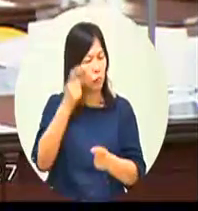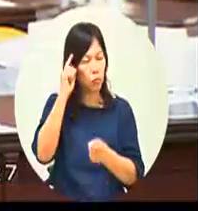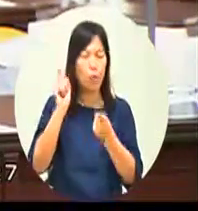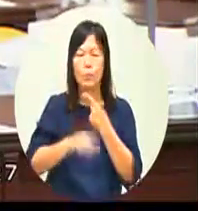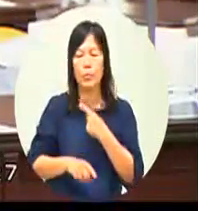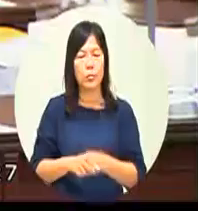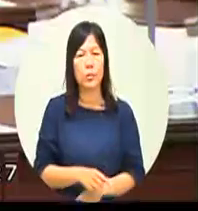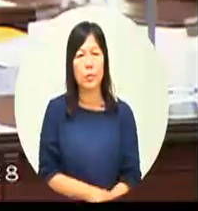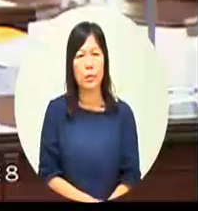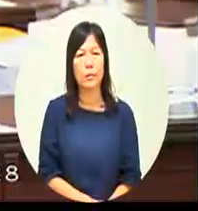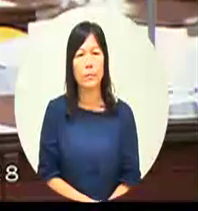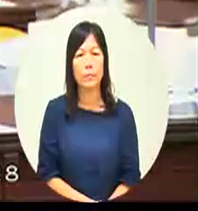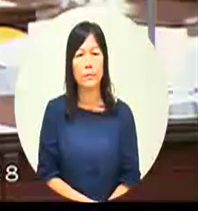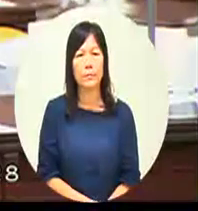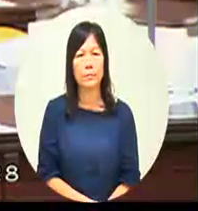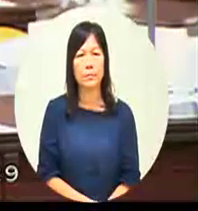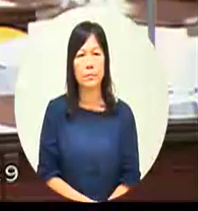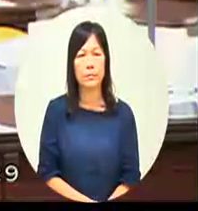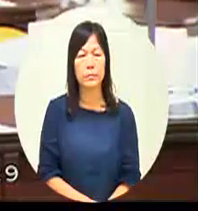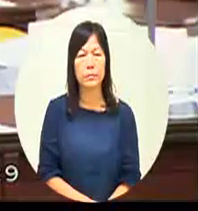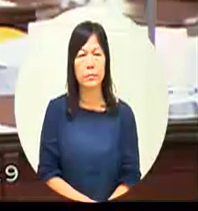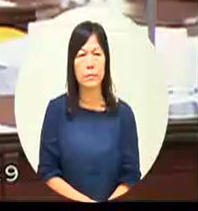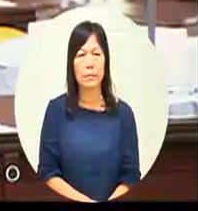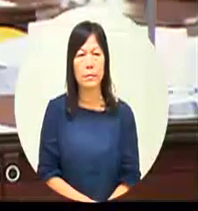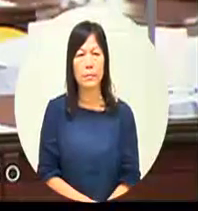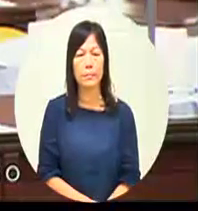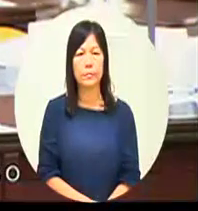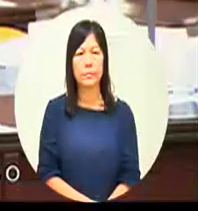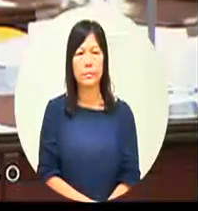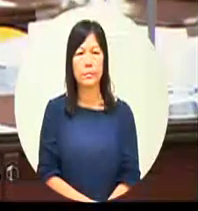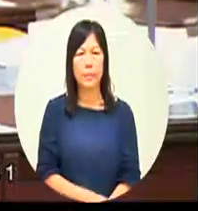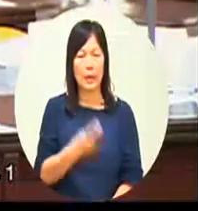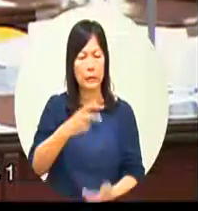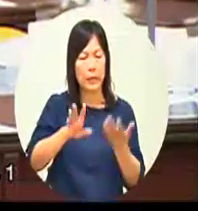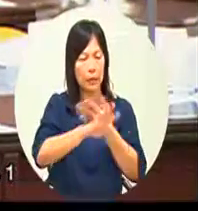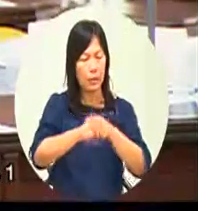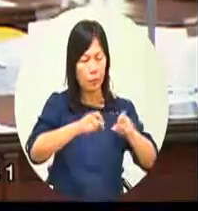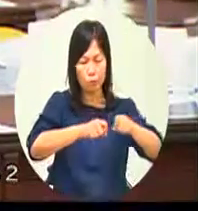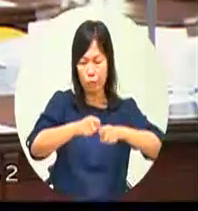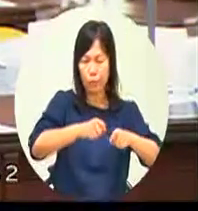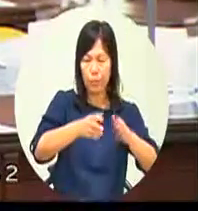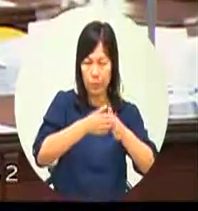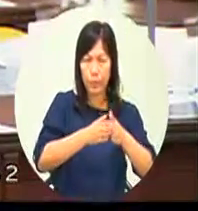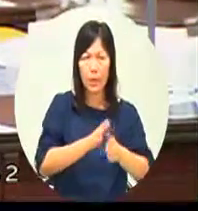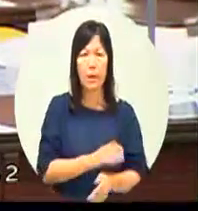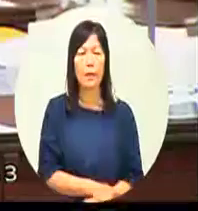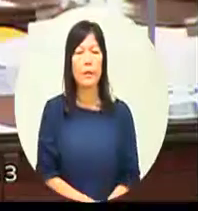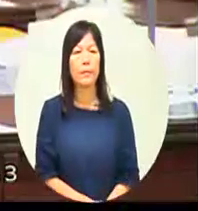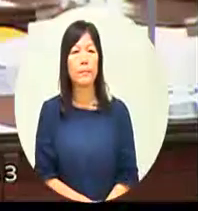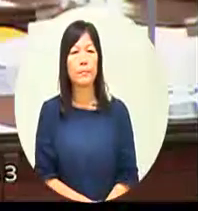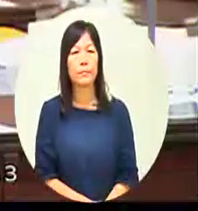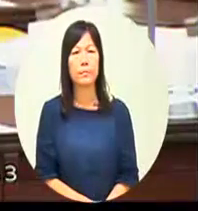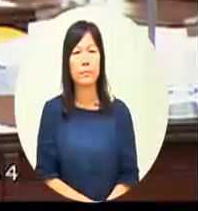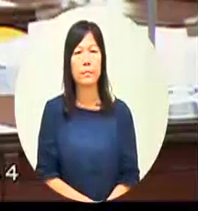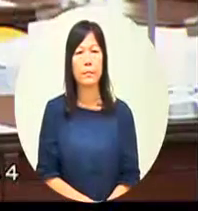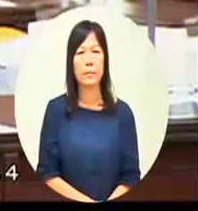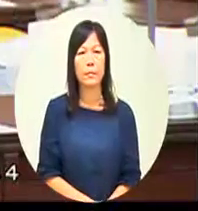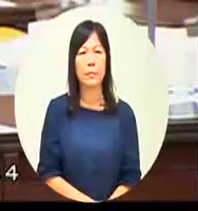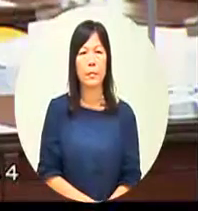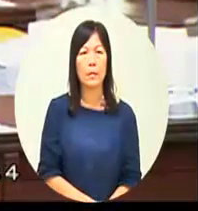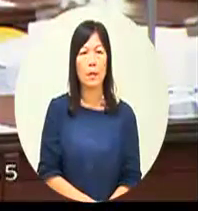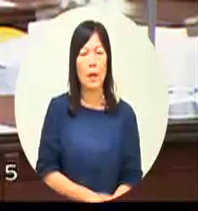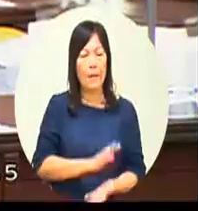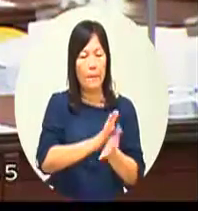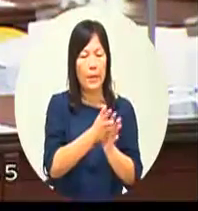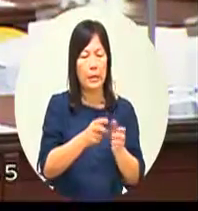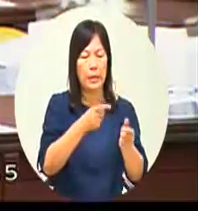的这个问题啊。吼、哦，咱是不是讲另外的规划对不对？吼、哦。用一个较方